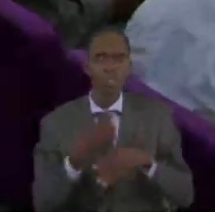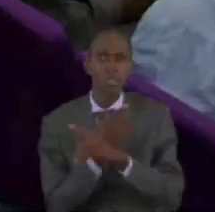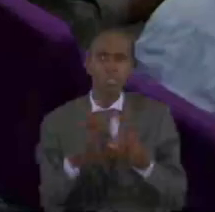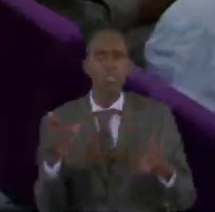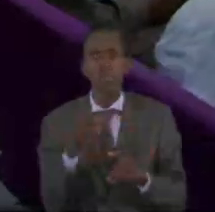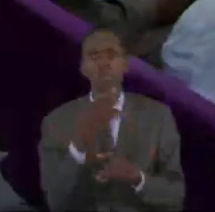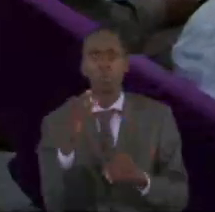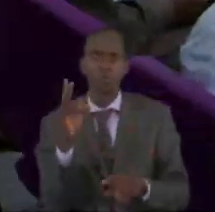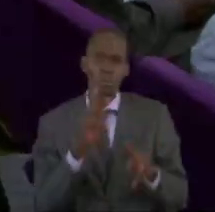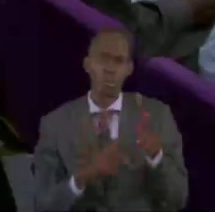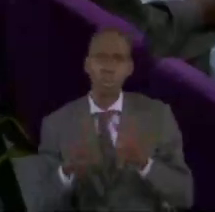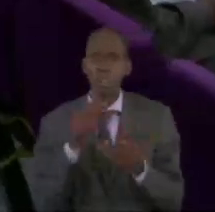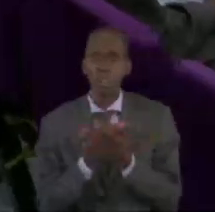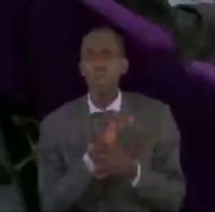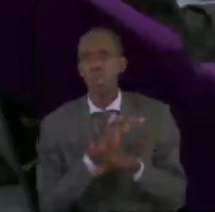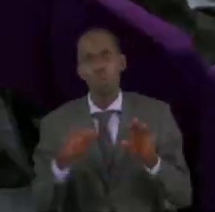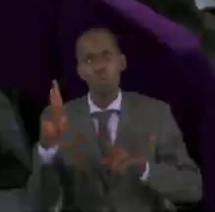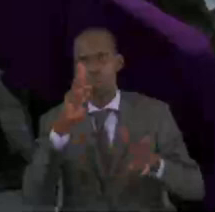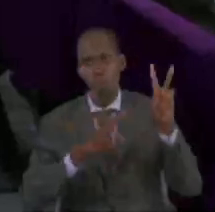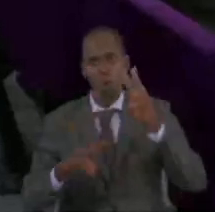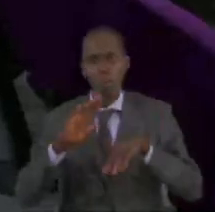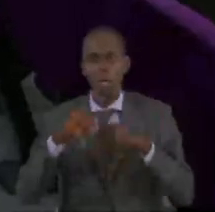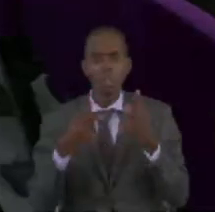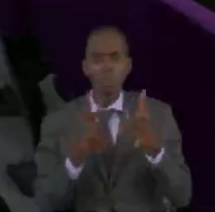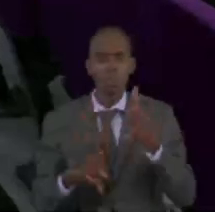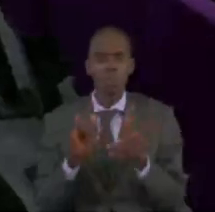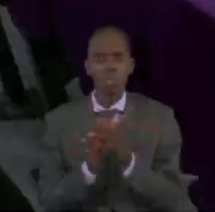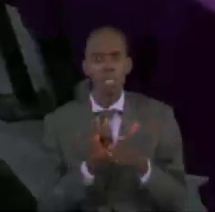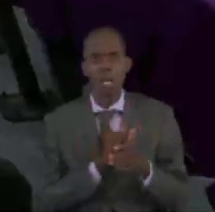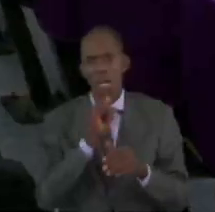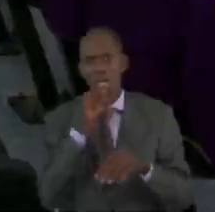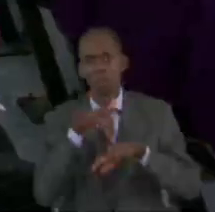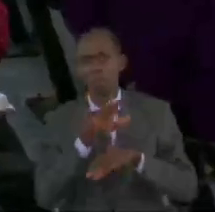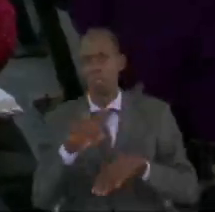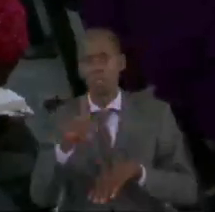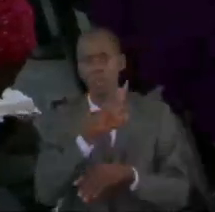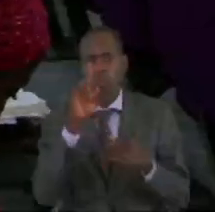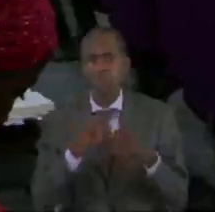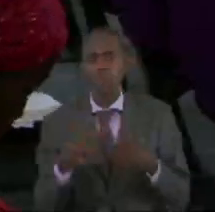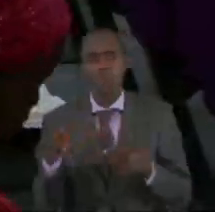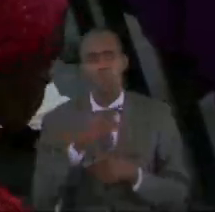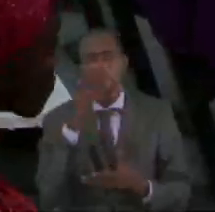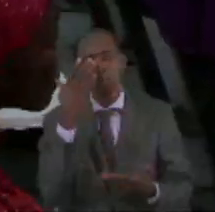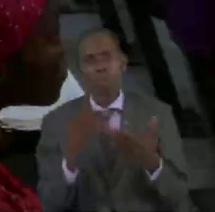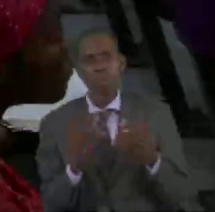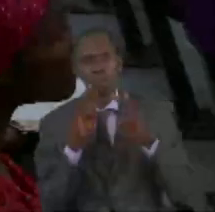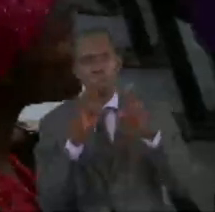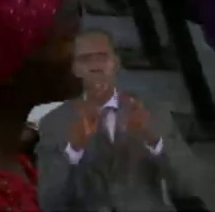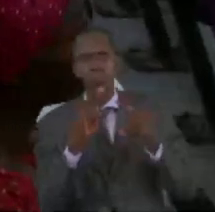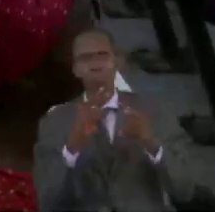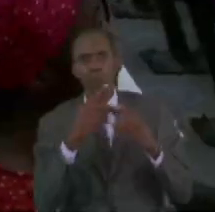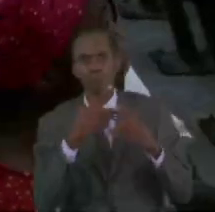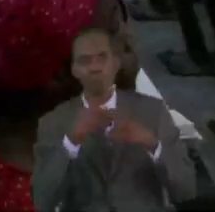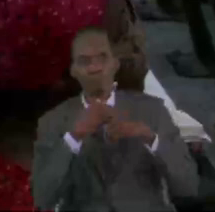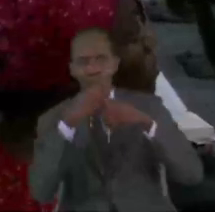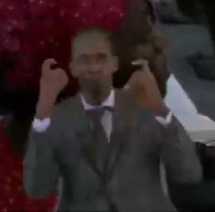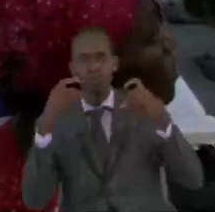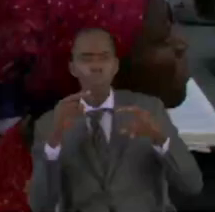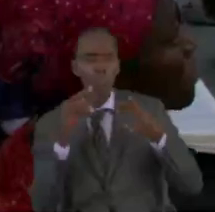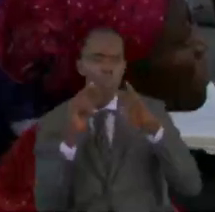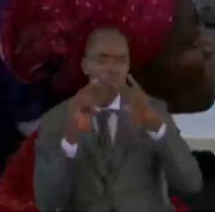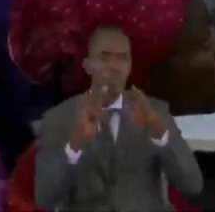« Je t'ai choisi du milieu de ce peuple. » Que ne t'en fais pas, des gens vers qui je t'envoie, ils pourraient